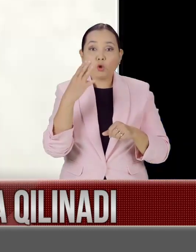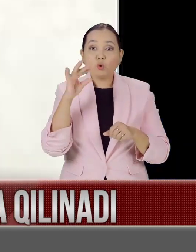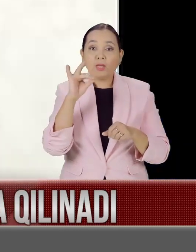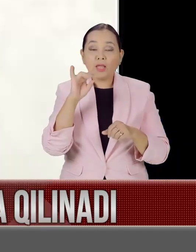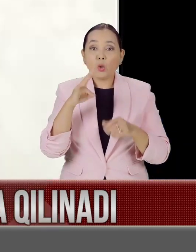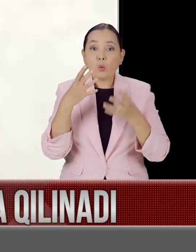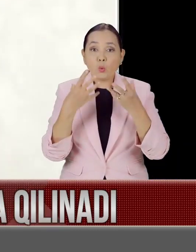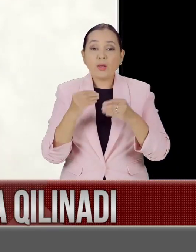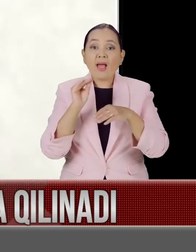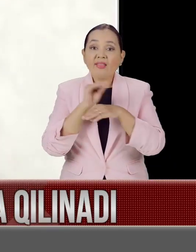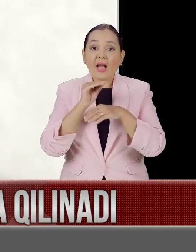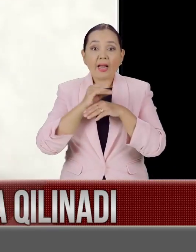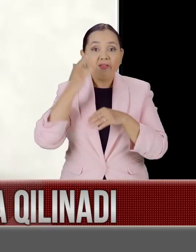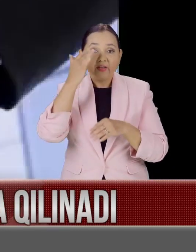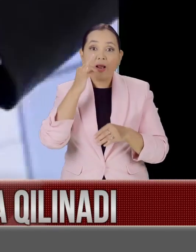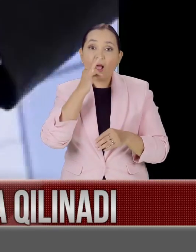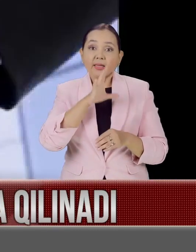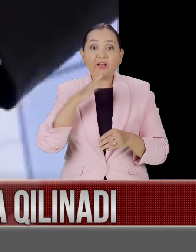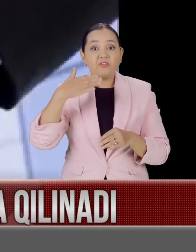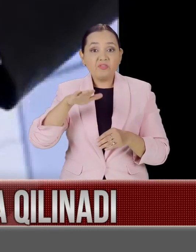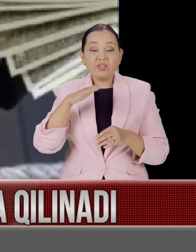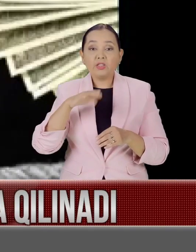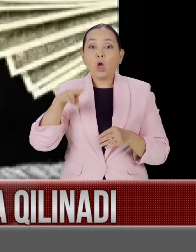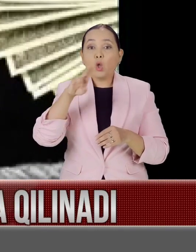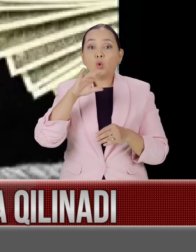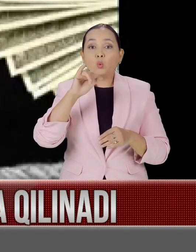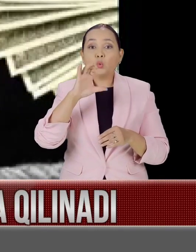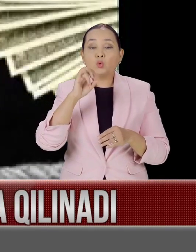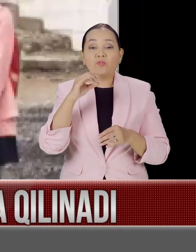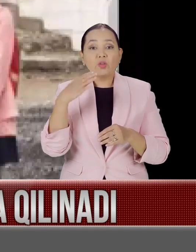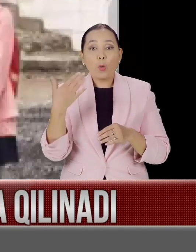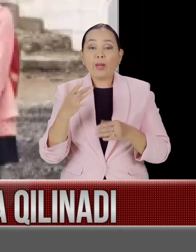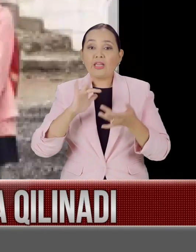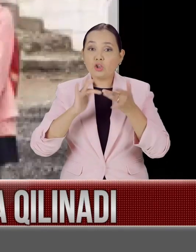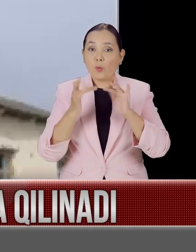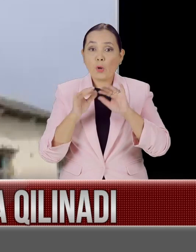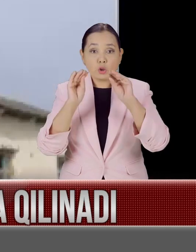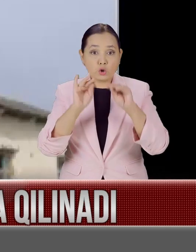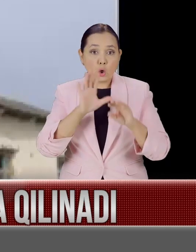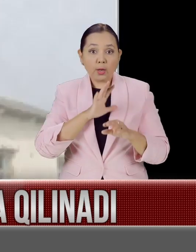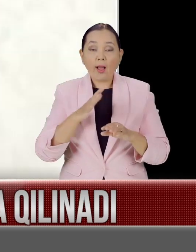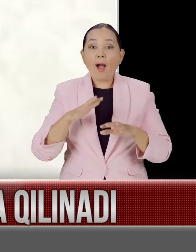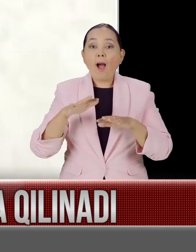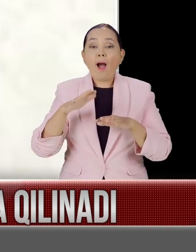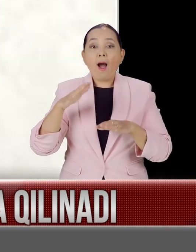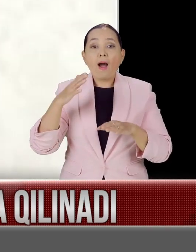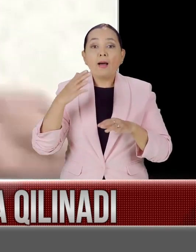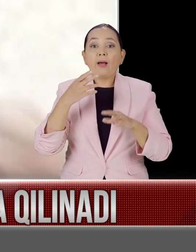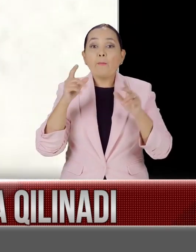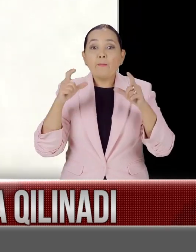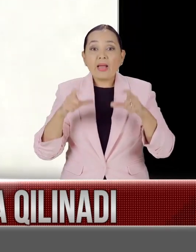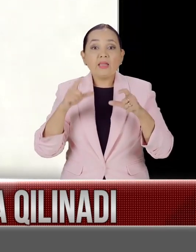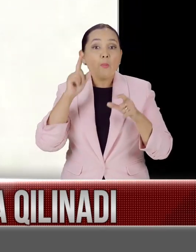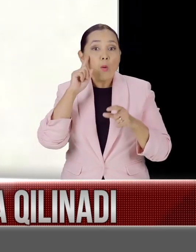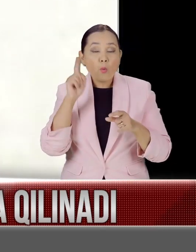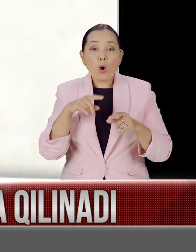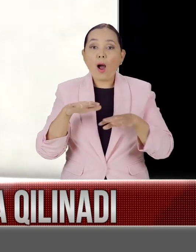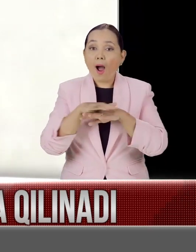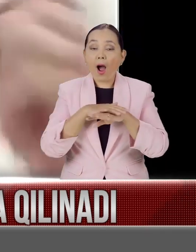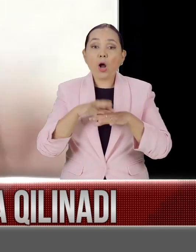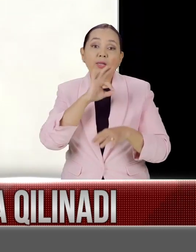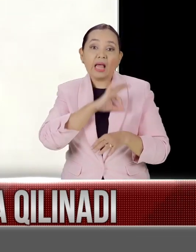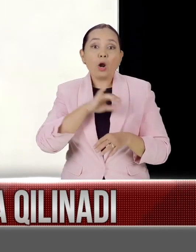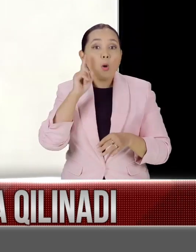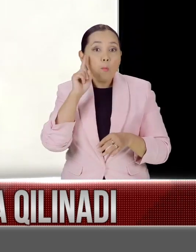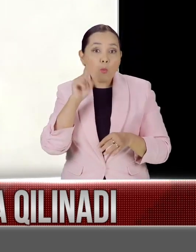Xalq ta'limi tizimi haqida tanqidiy fikrlar aytilgan video Do'stov tomonidan ijtimoiy tarmoqqa joylangandi. Ta'lim tizimi pandemiyadan muhim,